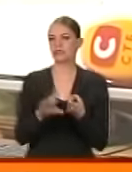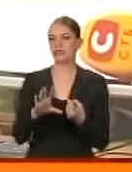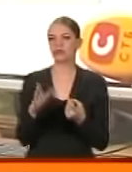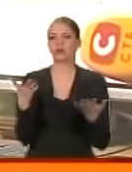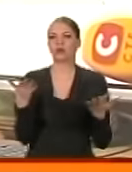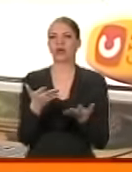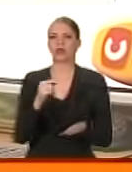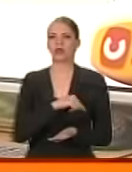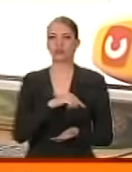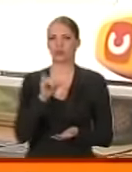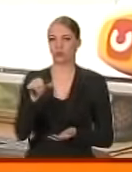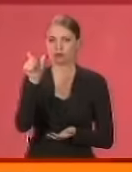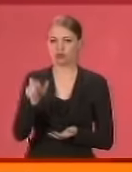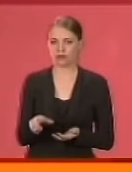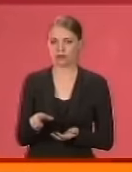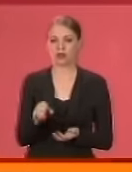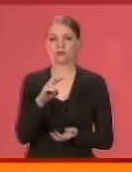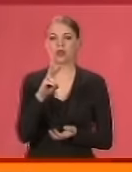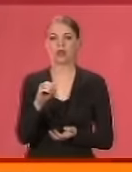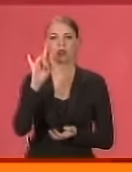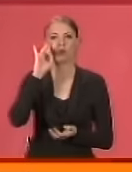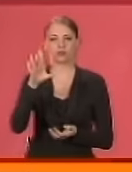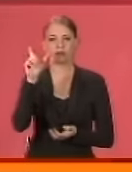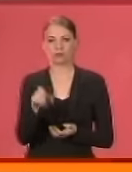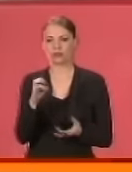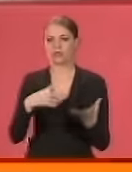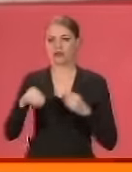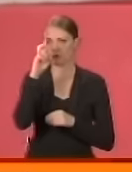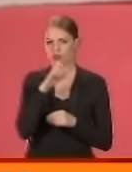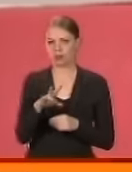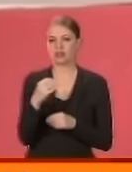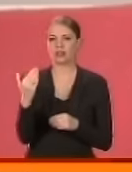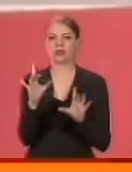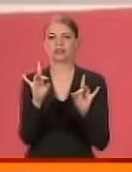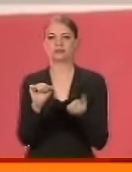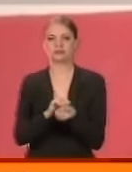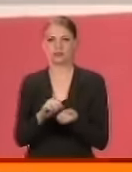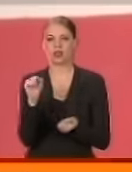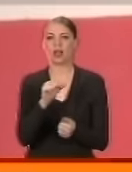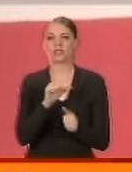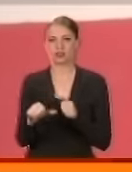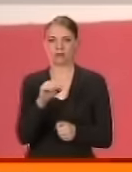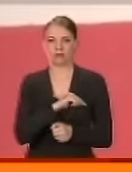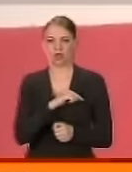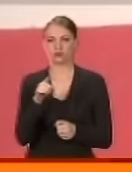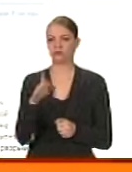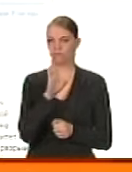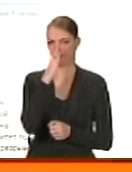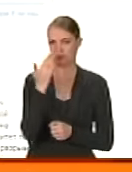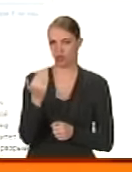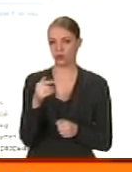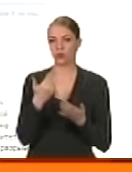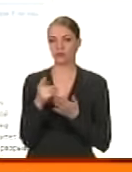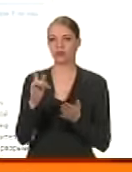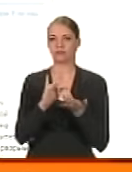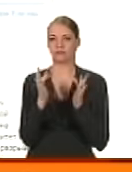того, які настроєння у людини. Втім, уславили людину на всю країну не її репортажі, а саме настрої – зрадницькі. Ось